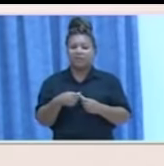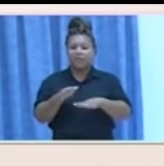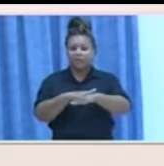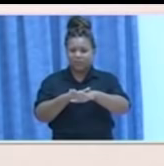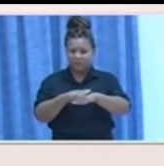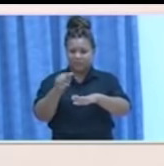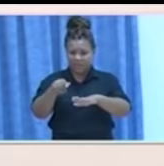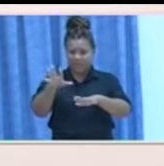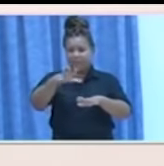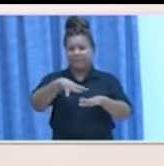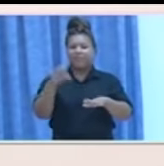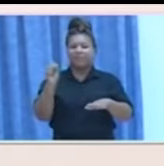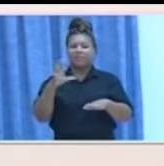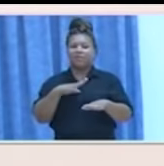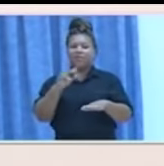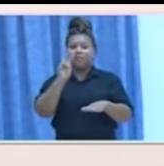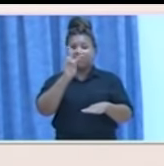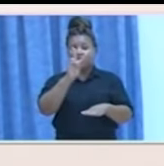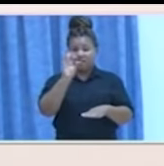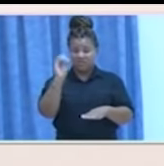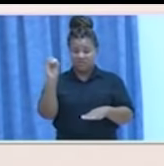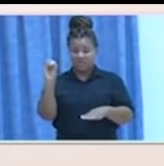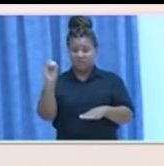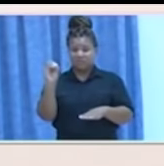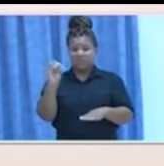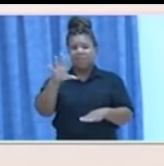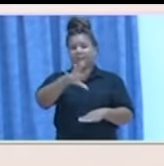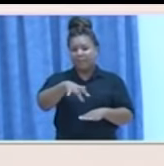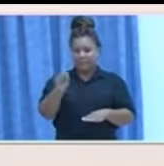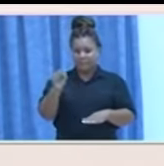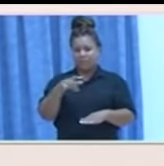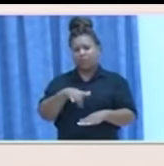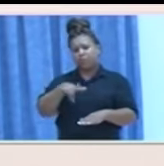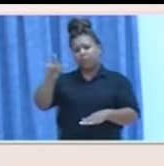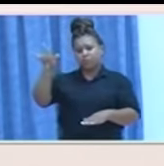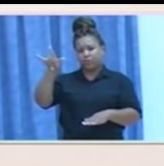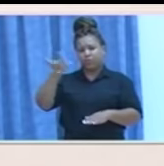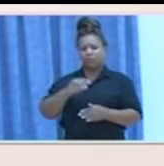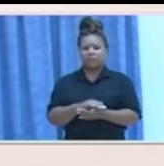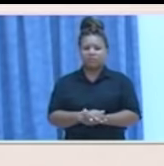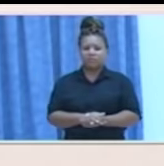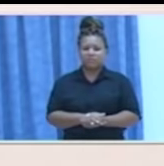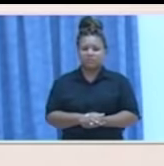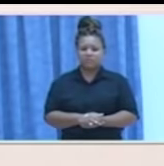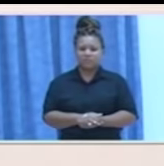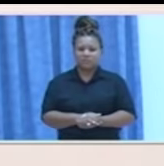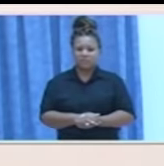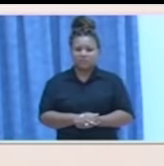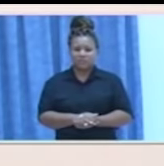il y en a 200 monde qui peut prendre. Et il peut tourner de suite, il peut aller. SIAA, ils mettent